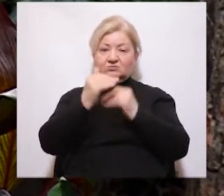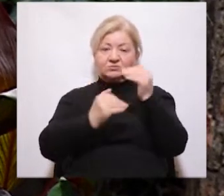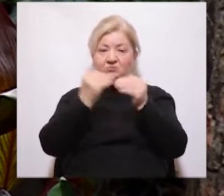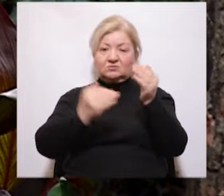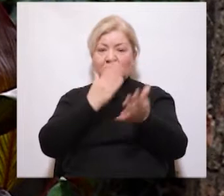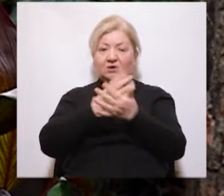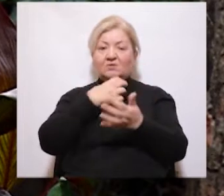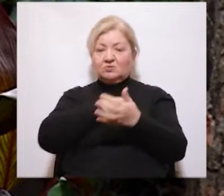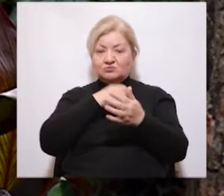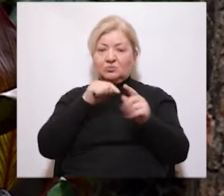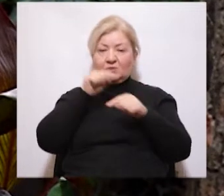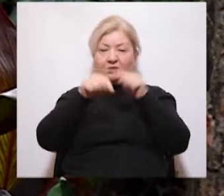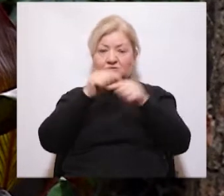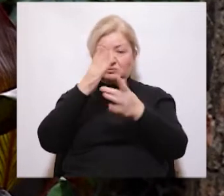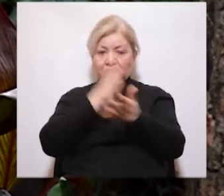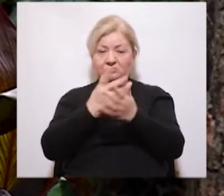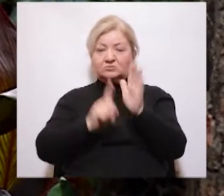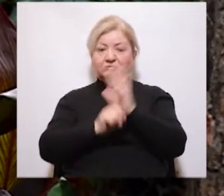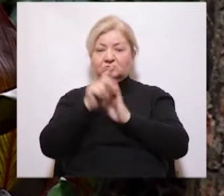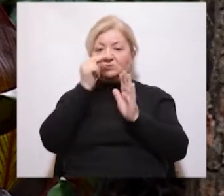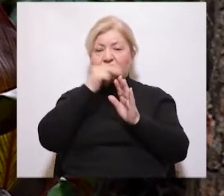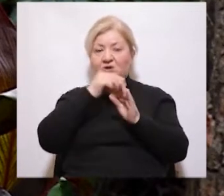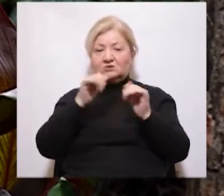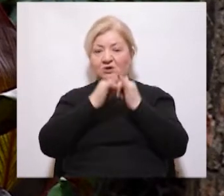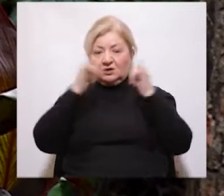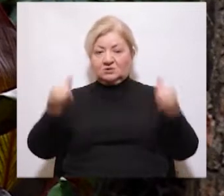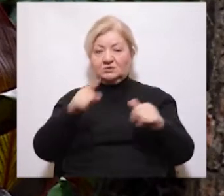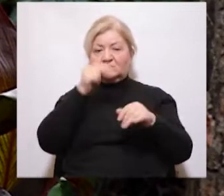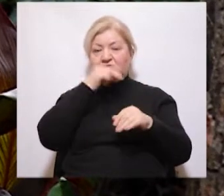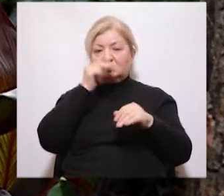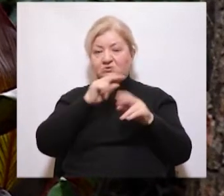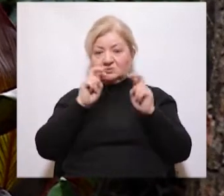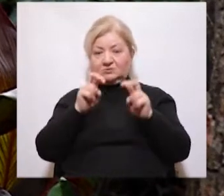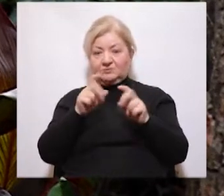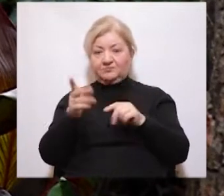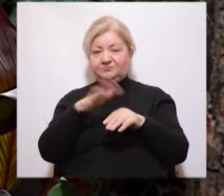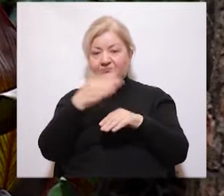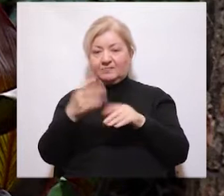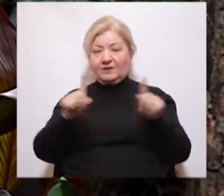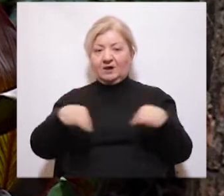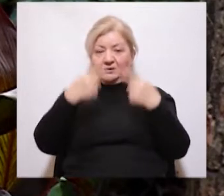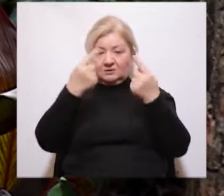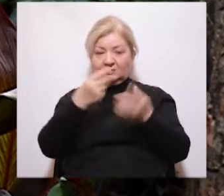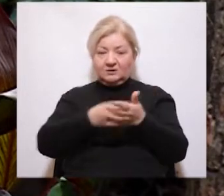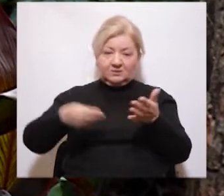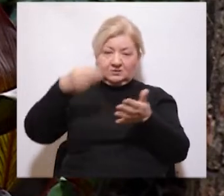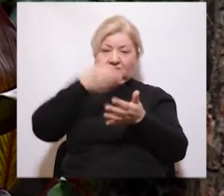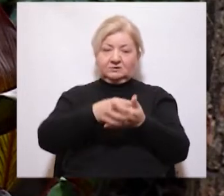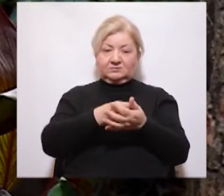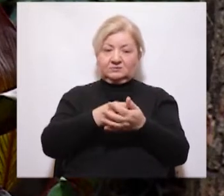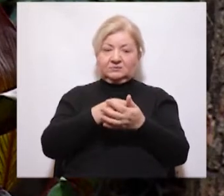ამ მიმართულებით, მნიშვნელოვანი ნაბიჯები იდგმება ჩაის განვითარების, მეჩაიეობის განვითარების